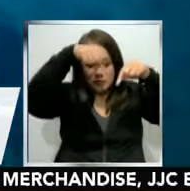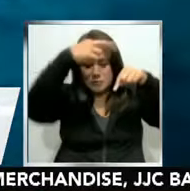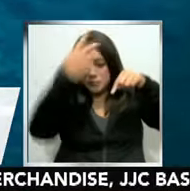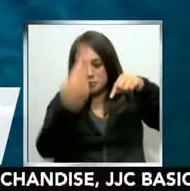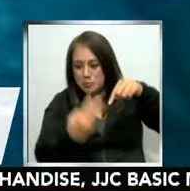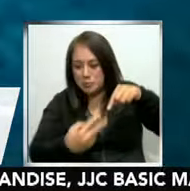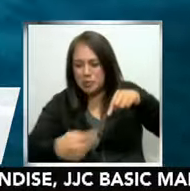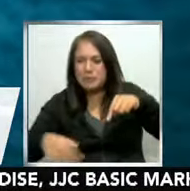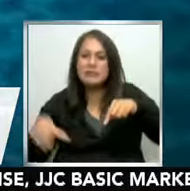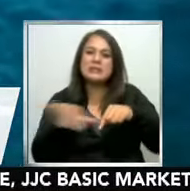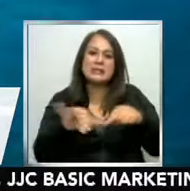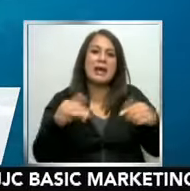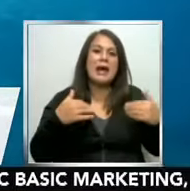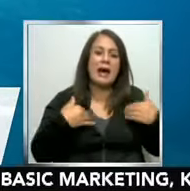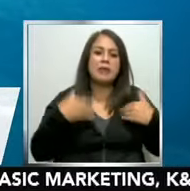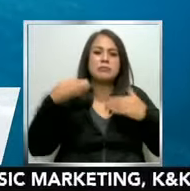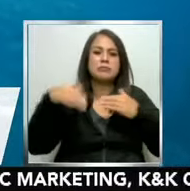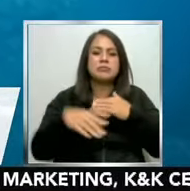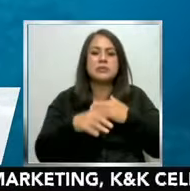museum sa dagat sa Turkey.